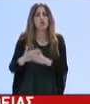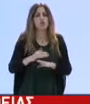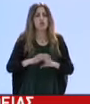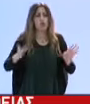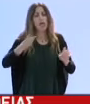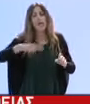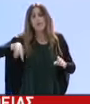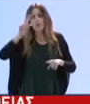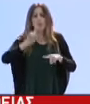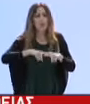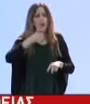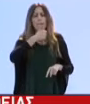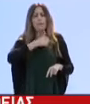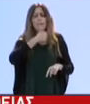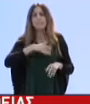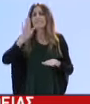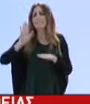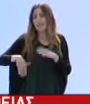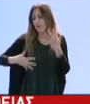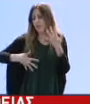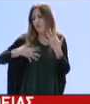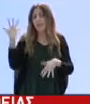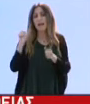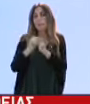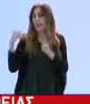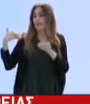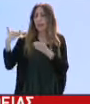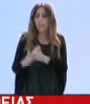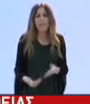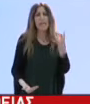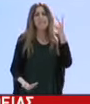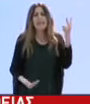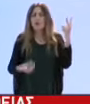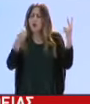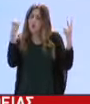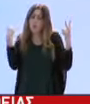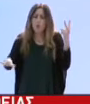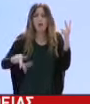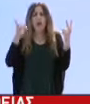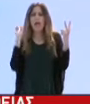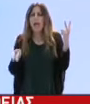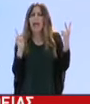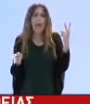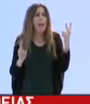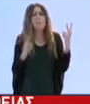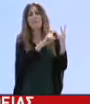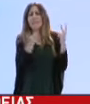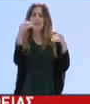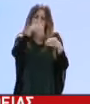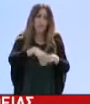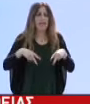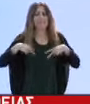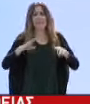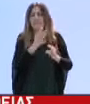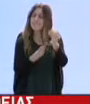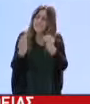την οδήγησε τους τελευταίους 15 μήνες η πιο ανίκανη, η πιο επικίνδυνη, η πιο ιδεολειπτική κυβέρνηση που γνώρισε αυτός ο